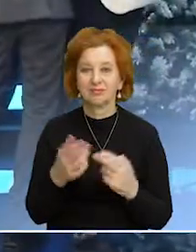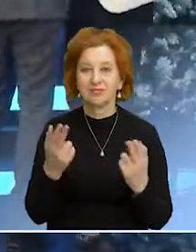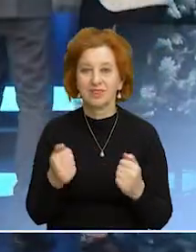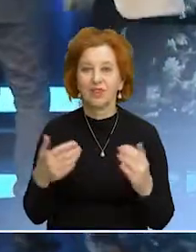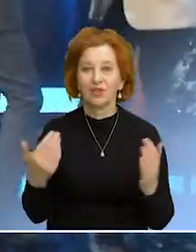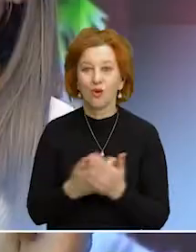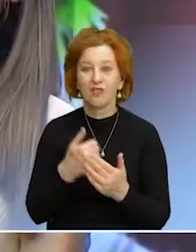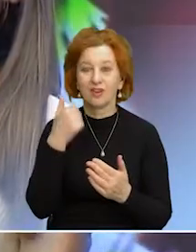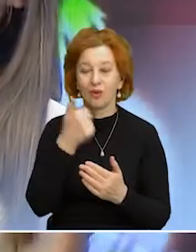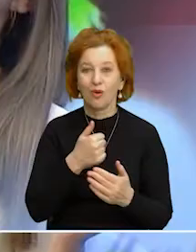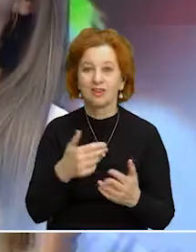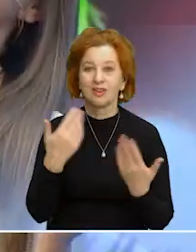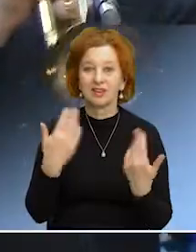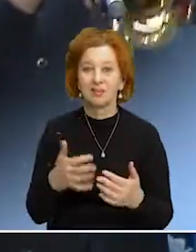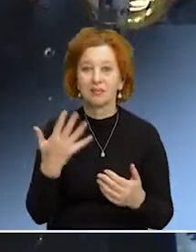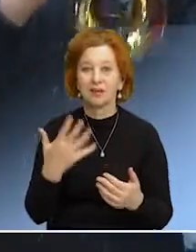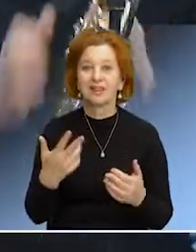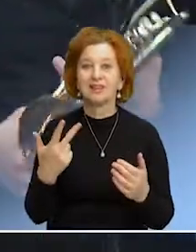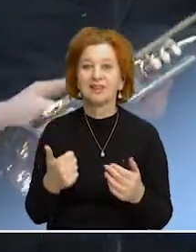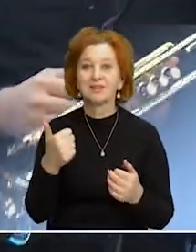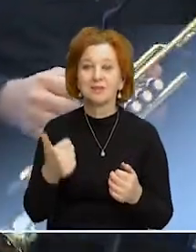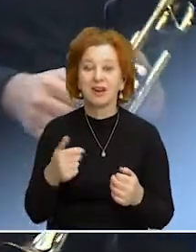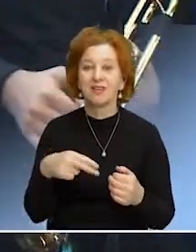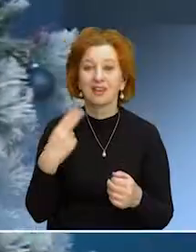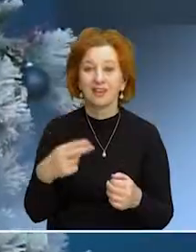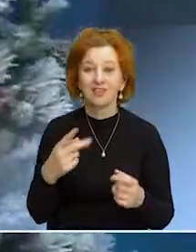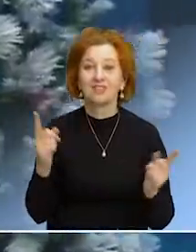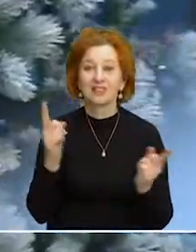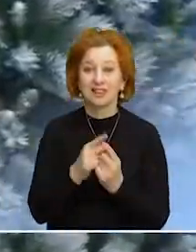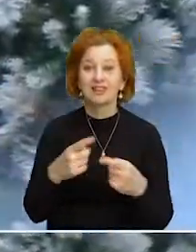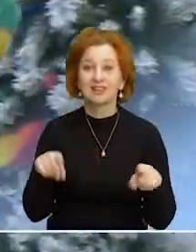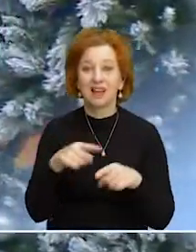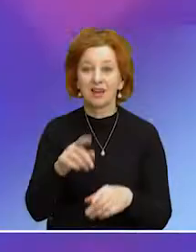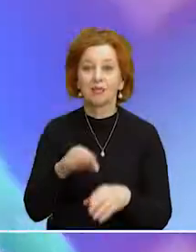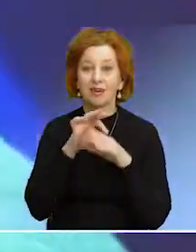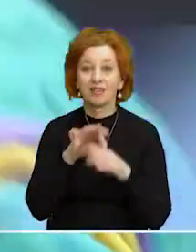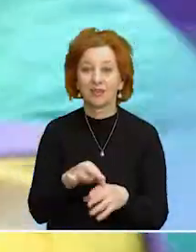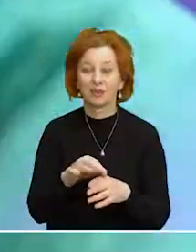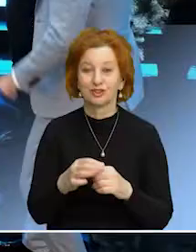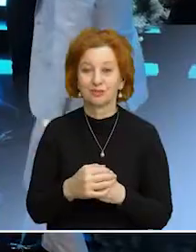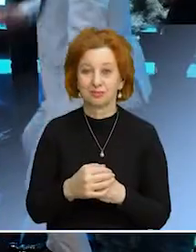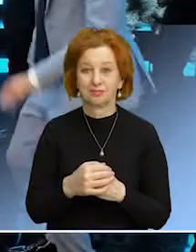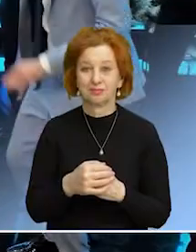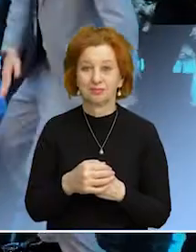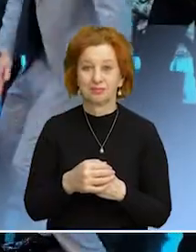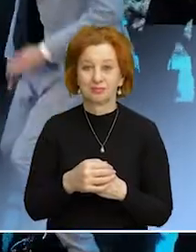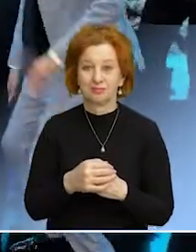9. Как Новый год, как 31 декабря встретишь, так его и